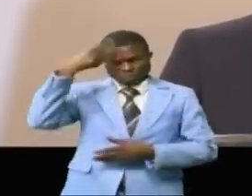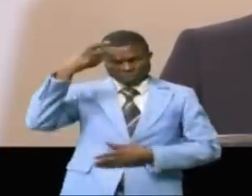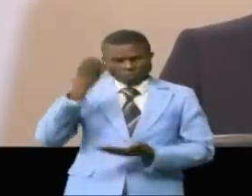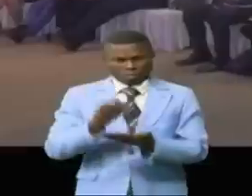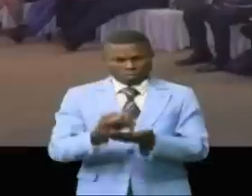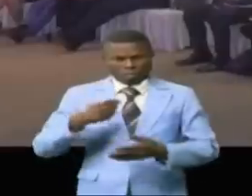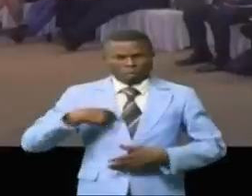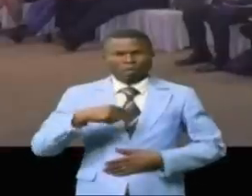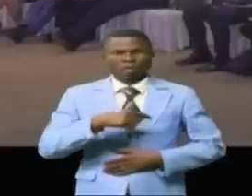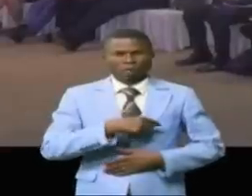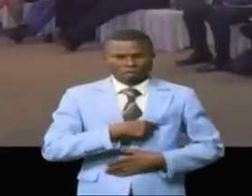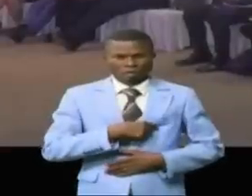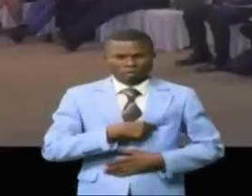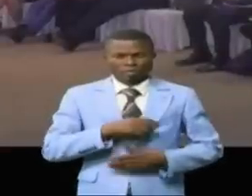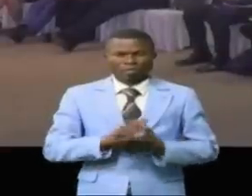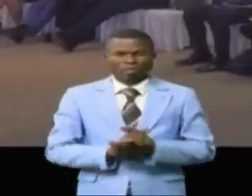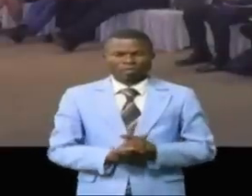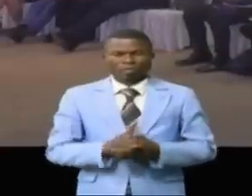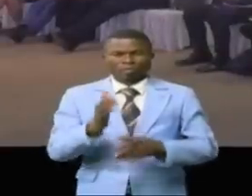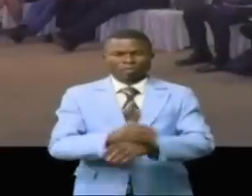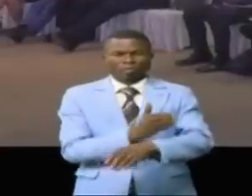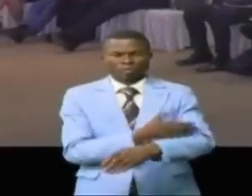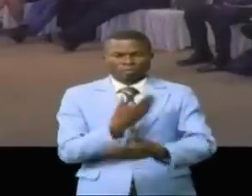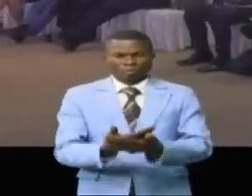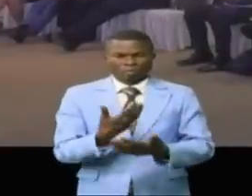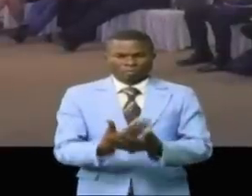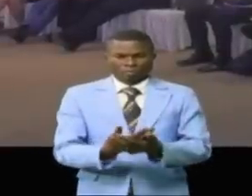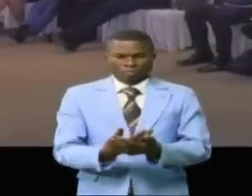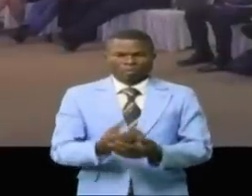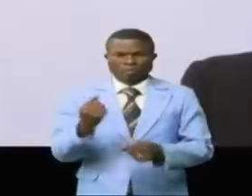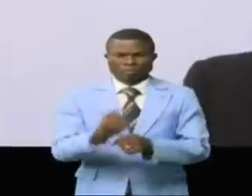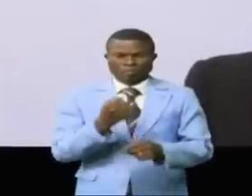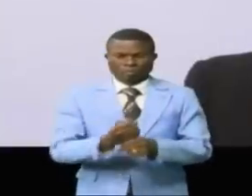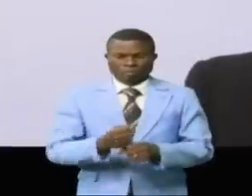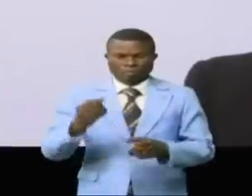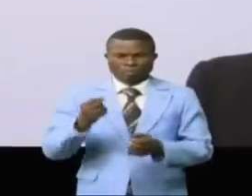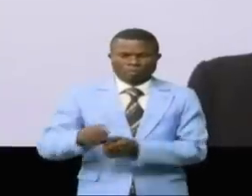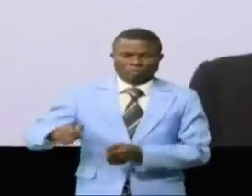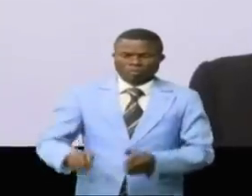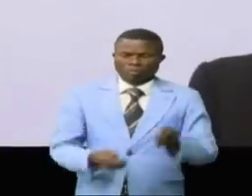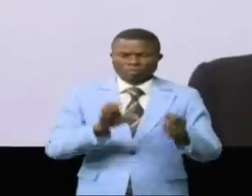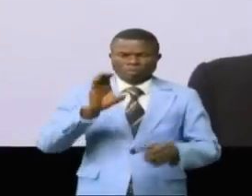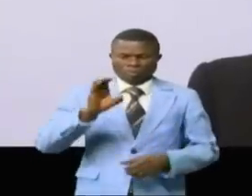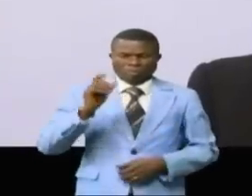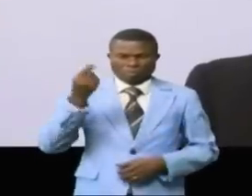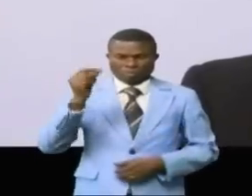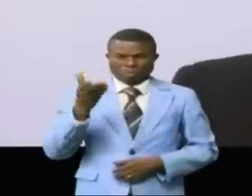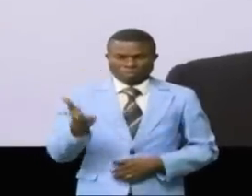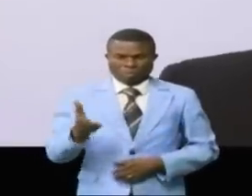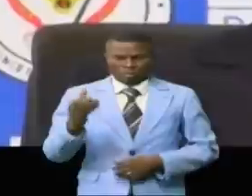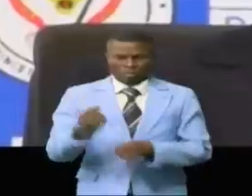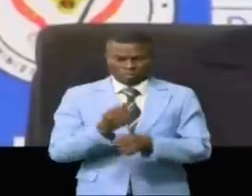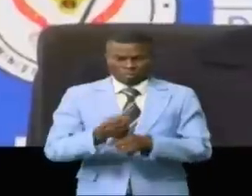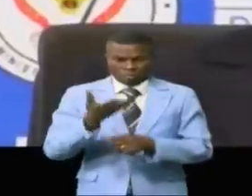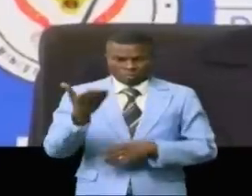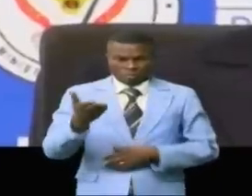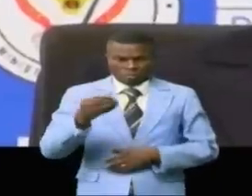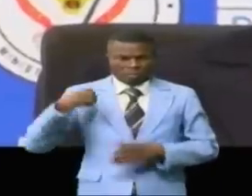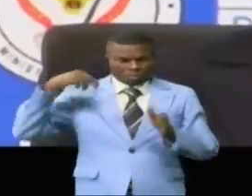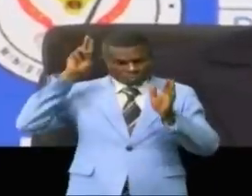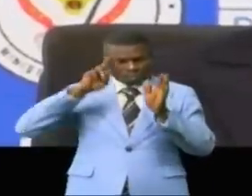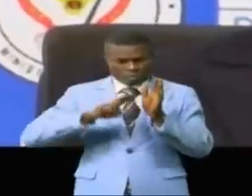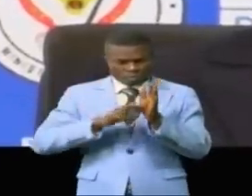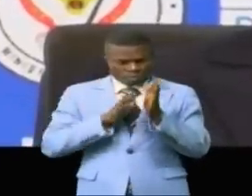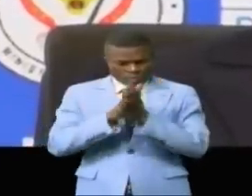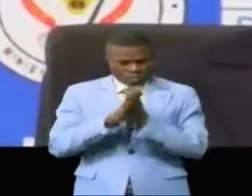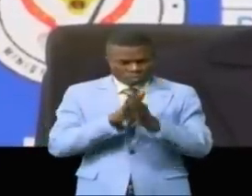économique. Accélérer les processus d'assainissement de la filière artisanale du cobalt, c'est l'exercice auquel les gouvernements